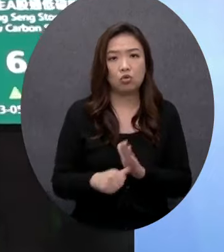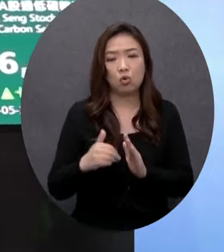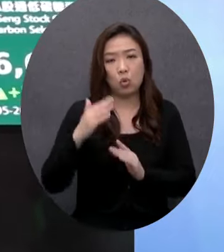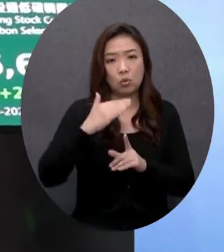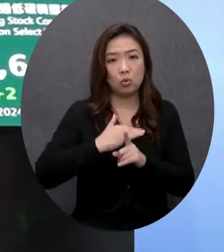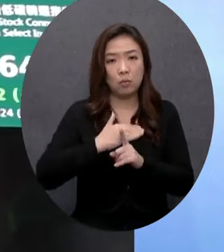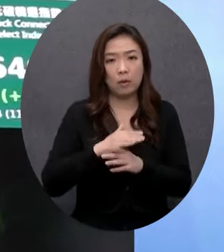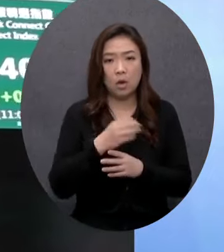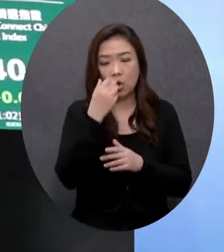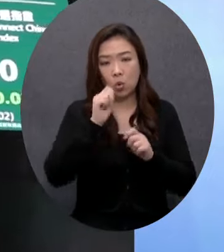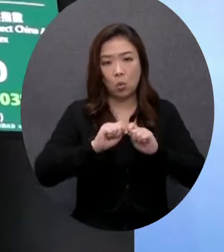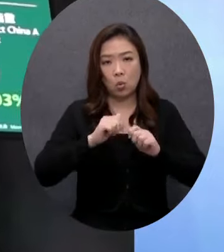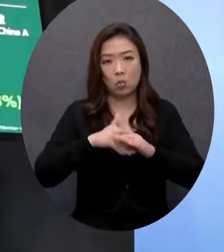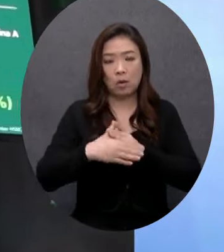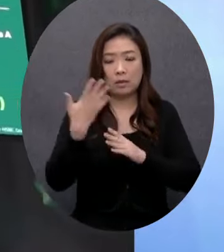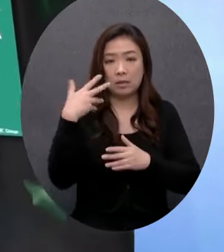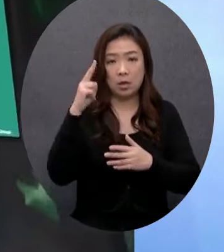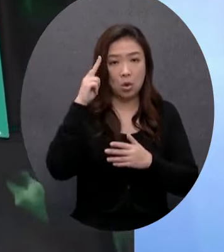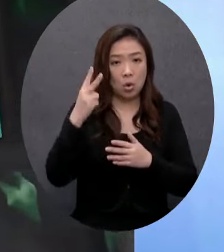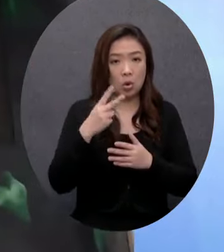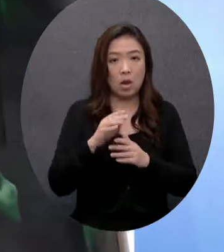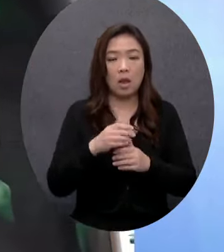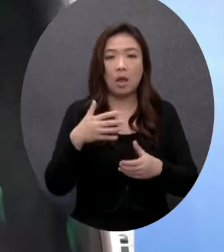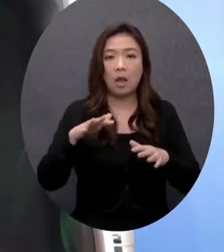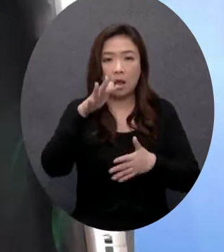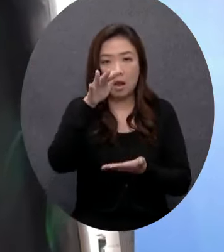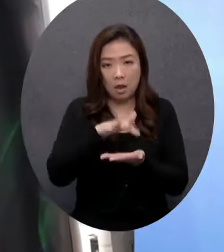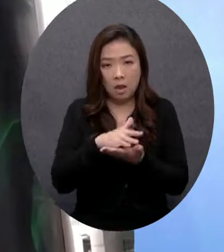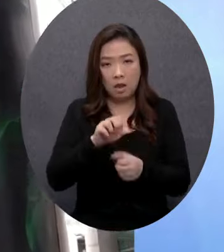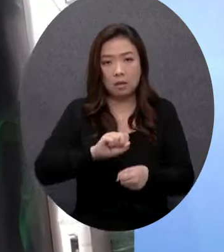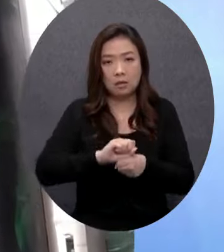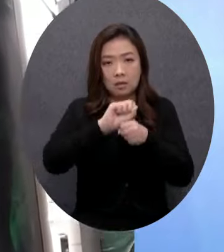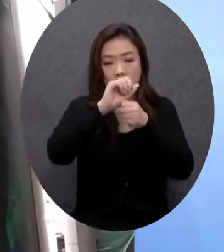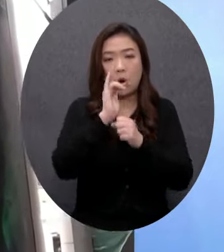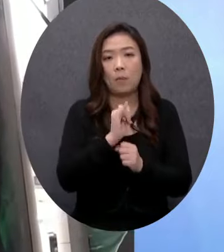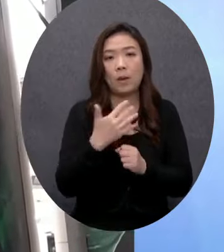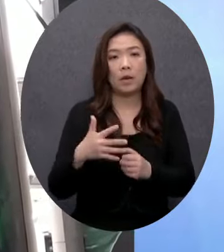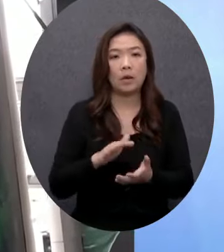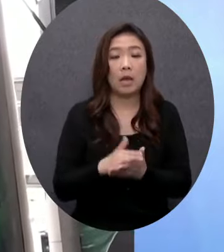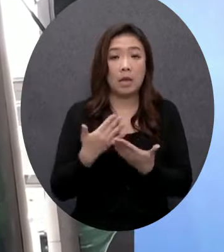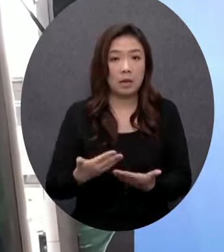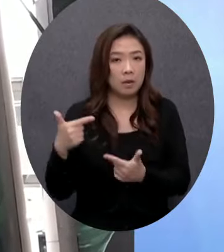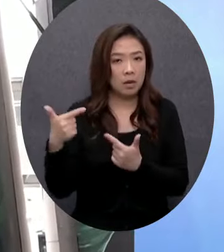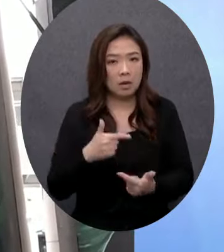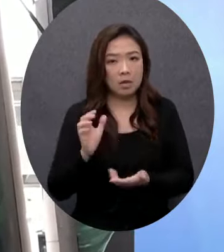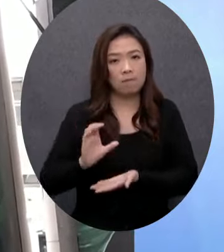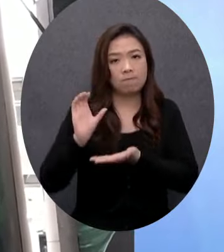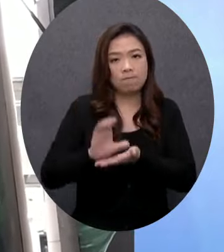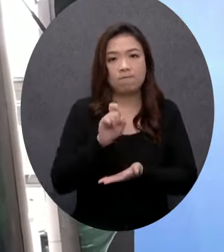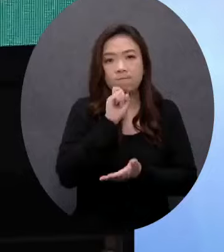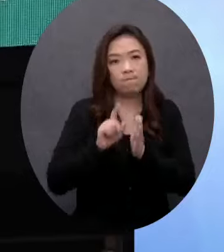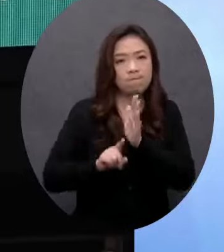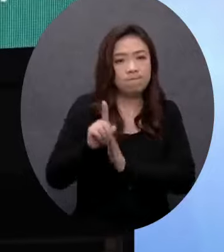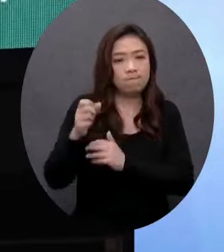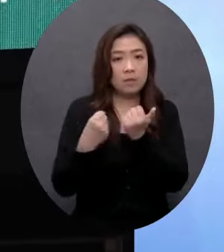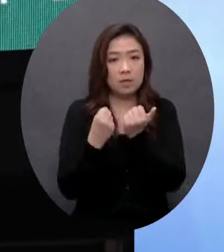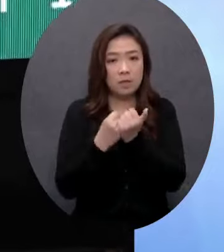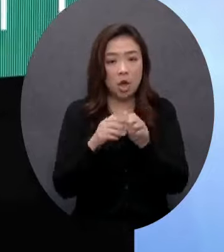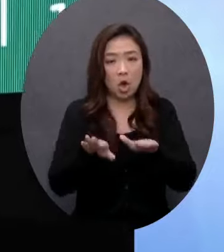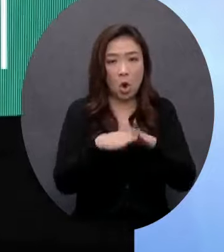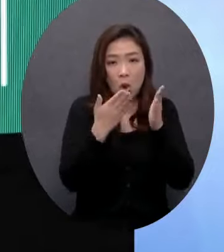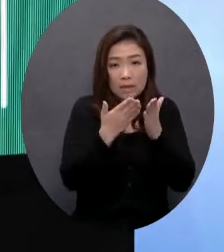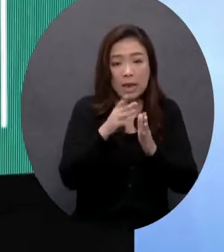港股过去两个交易日累升600多点，今日继续有资金支持向上。虽然开市最多跌过